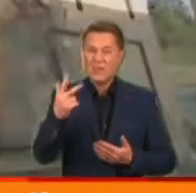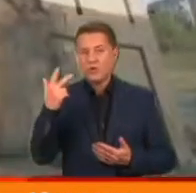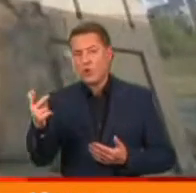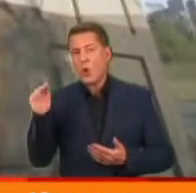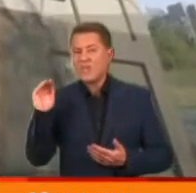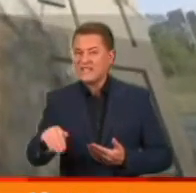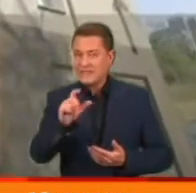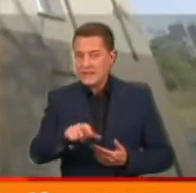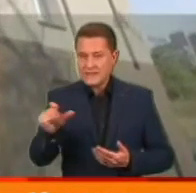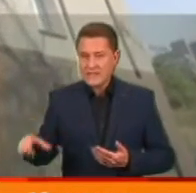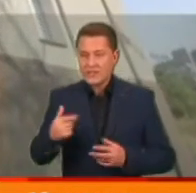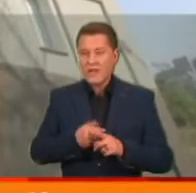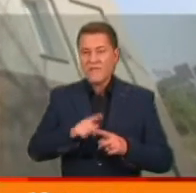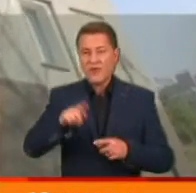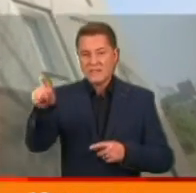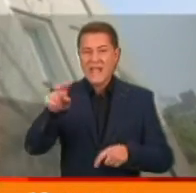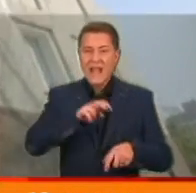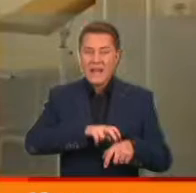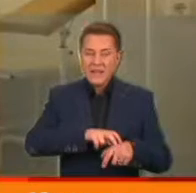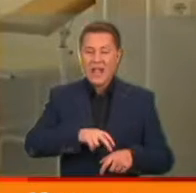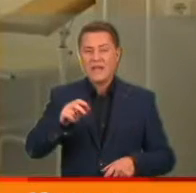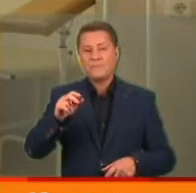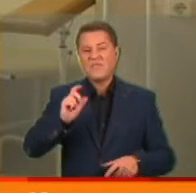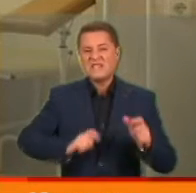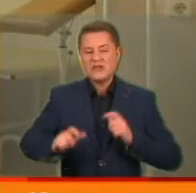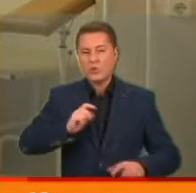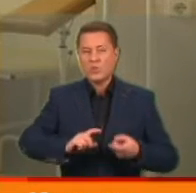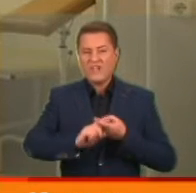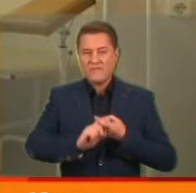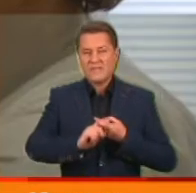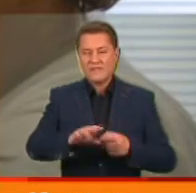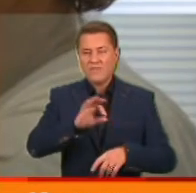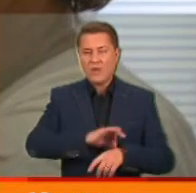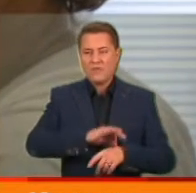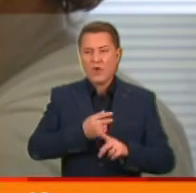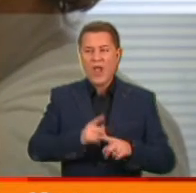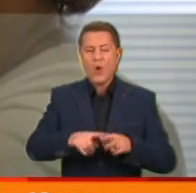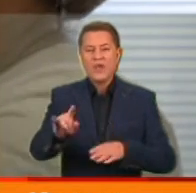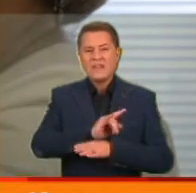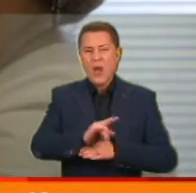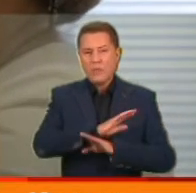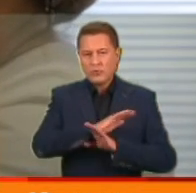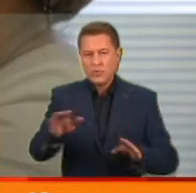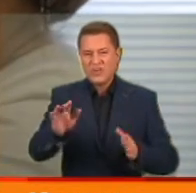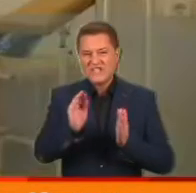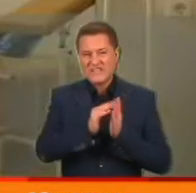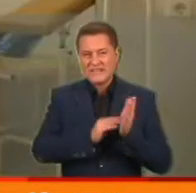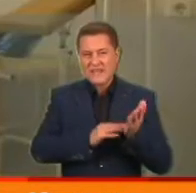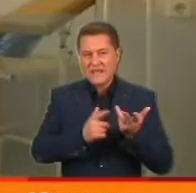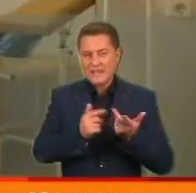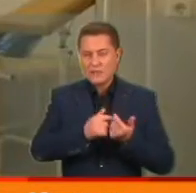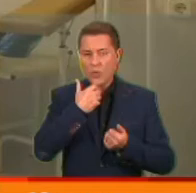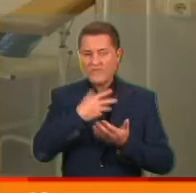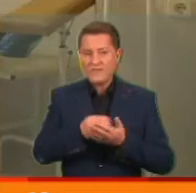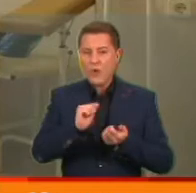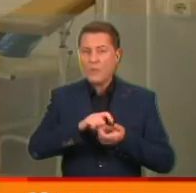тисяч. Сергій Федорченко – лікар Інституту інфекційних хвороб, якого не обдуриш офіційною статистикою. У своєму кабінеті він